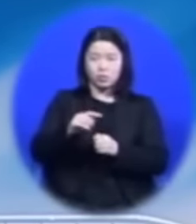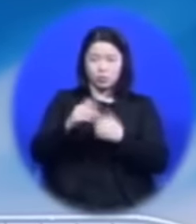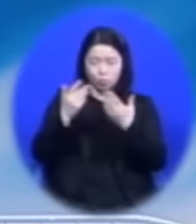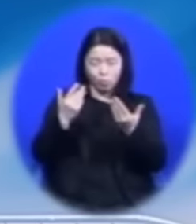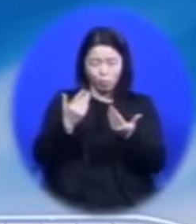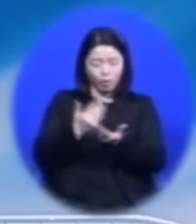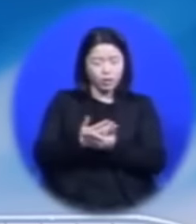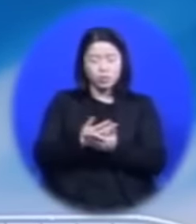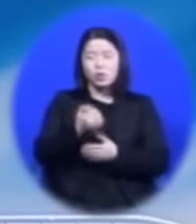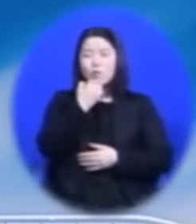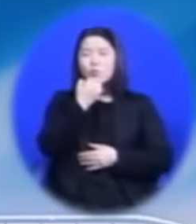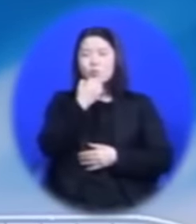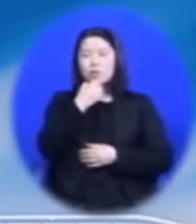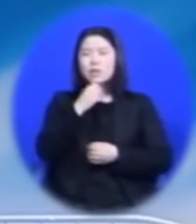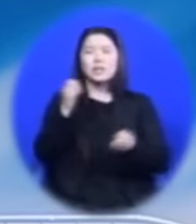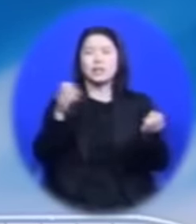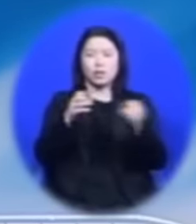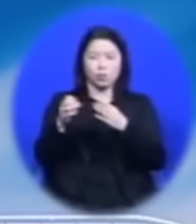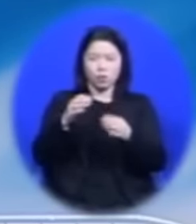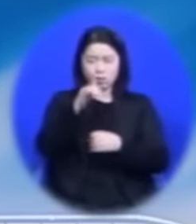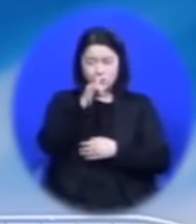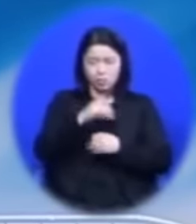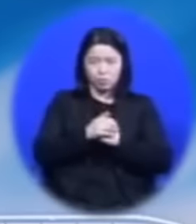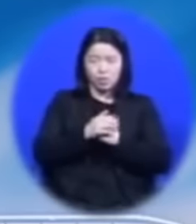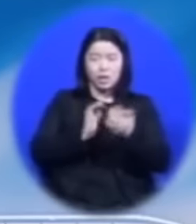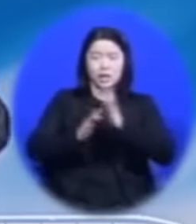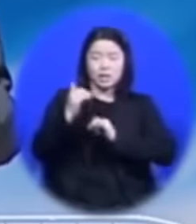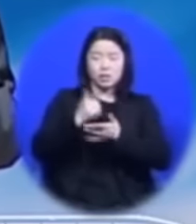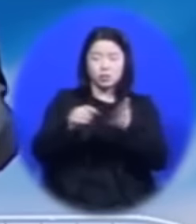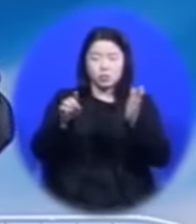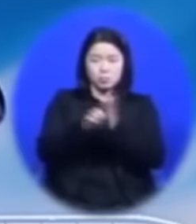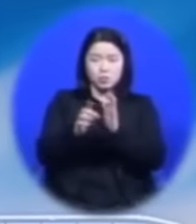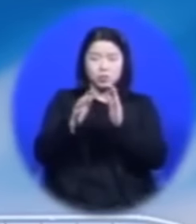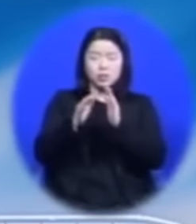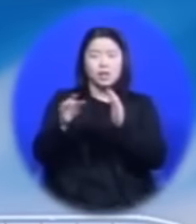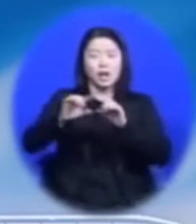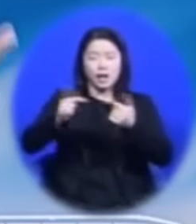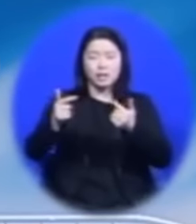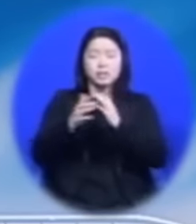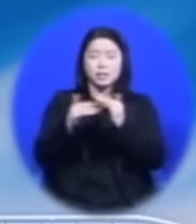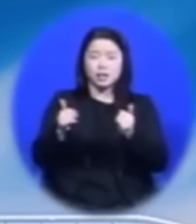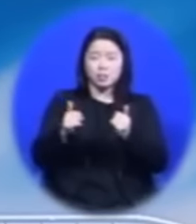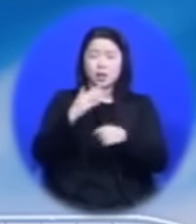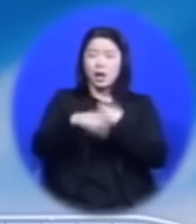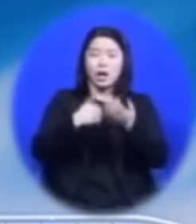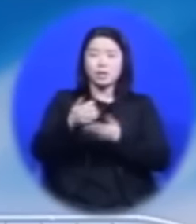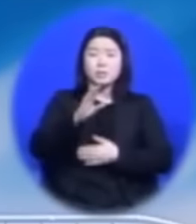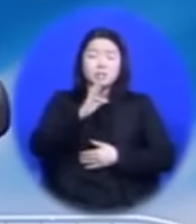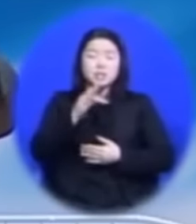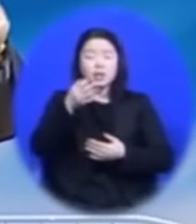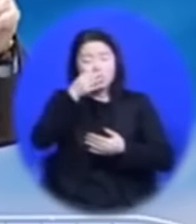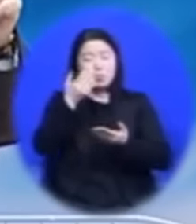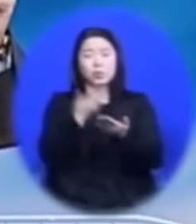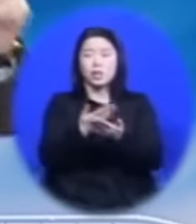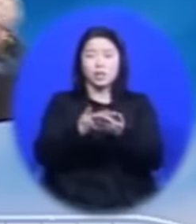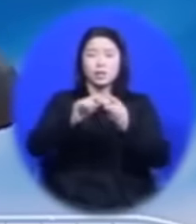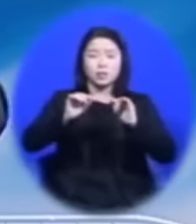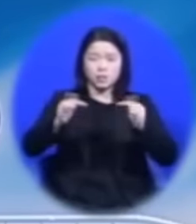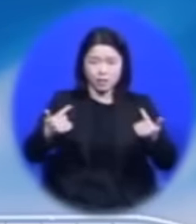같은 대화를 하는 거죠. 네. 예수 안 믿는 사람들이 우리에게 하나님을 진짜 보여달라는 게 아니고